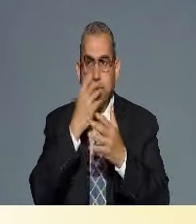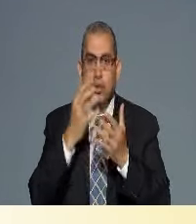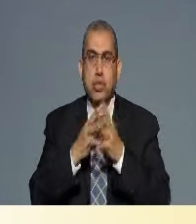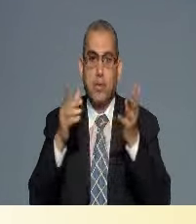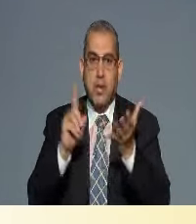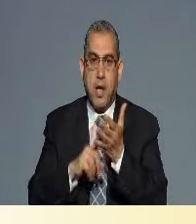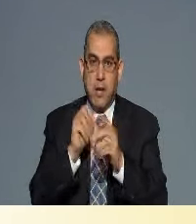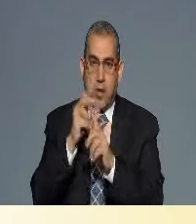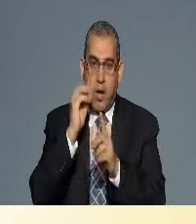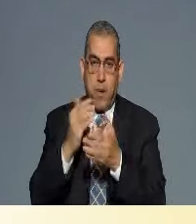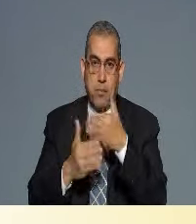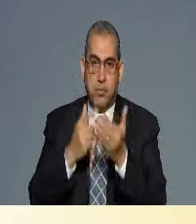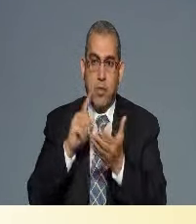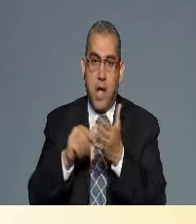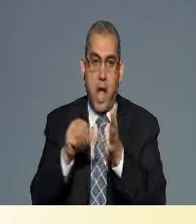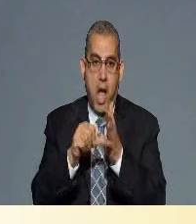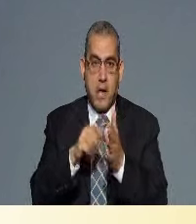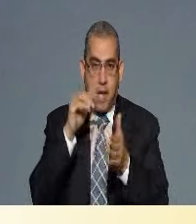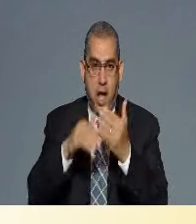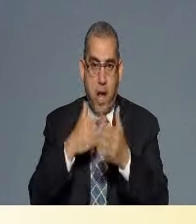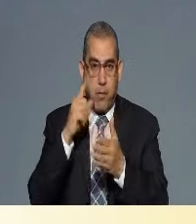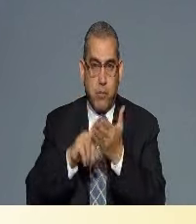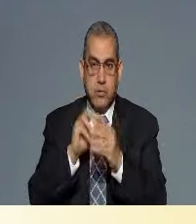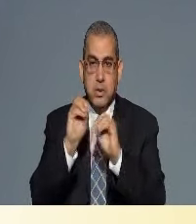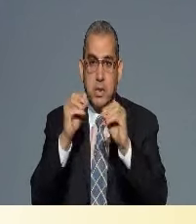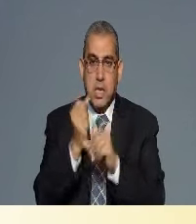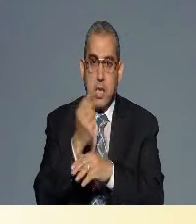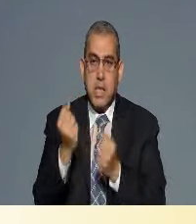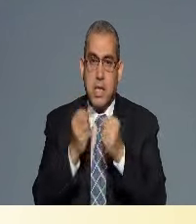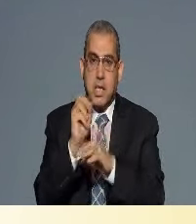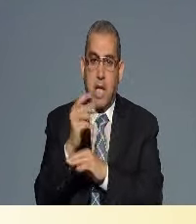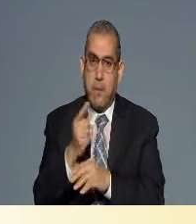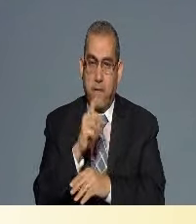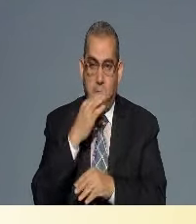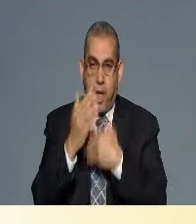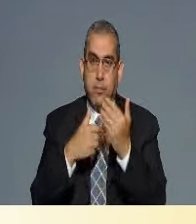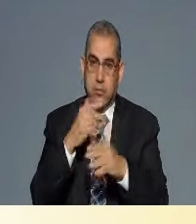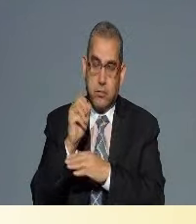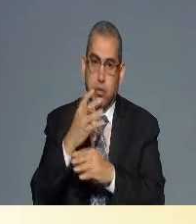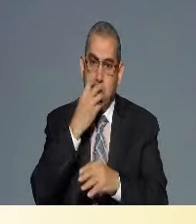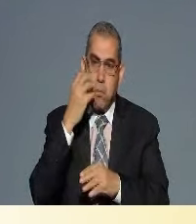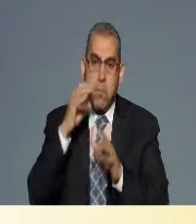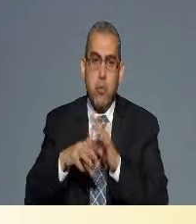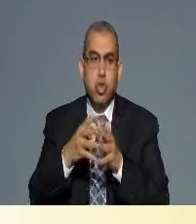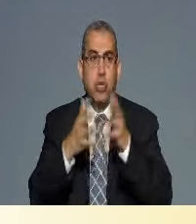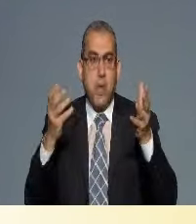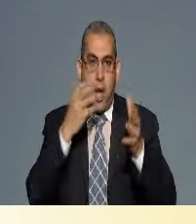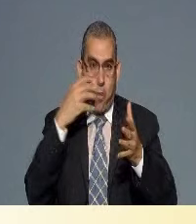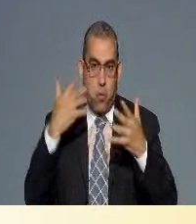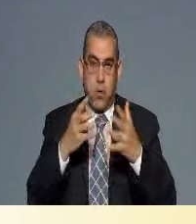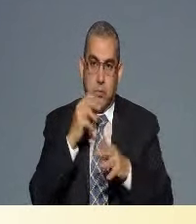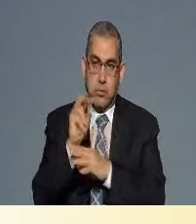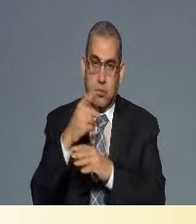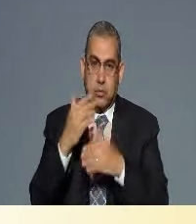لم يتمكن القطاع الخاص من تدريبه في هذه المشروعات لانها مشروعات ضخمه جدا ومتاحه ليهم. بنتكلم عن